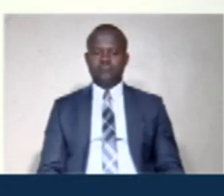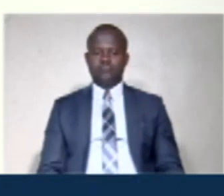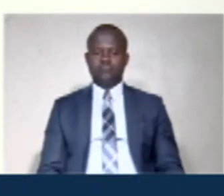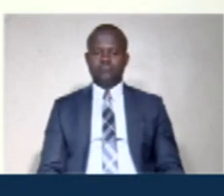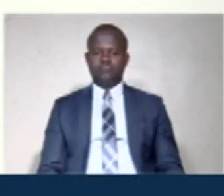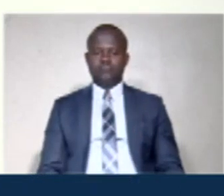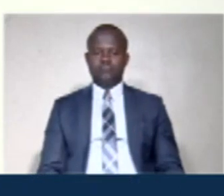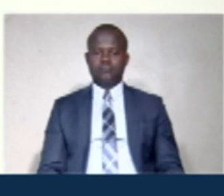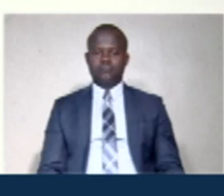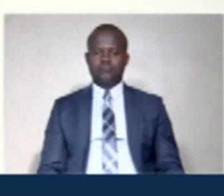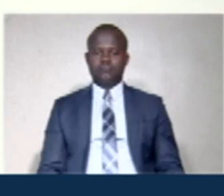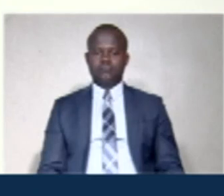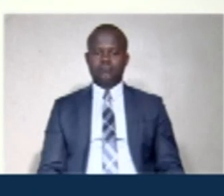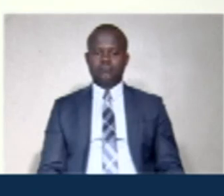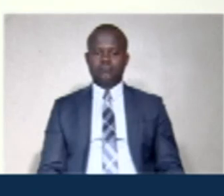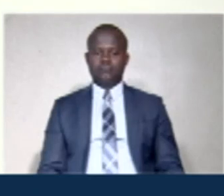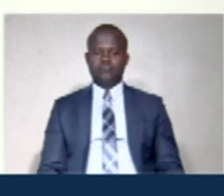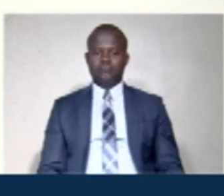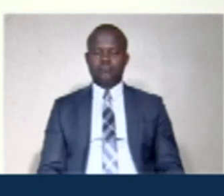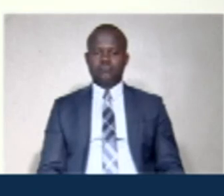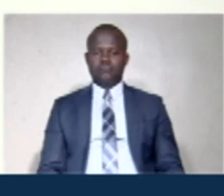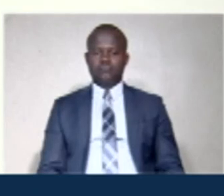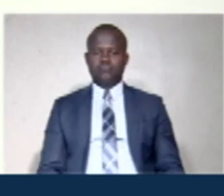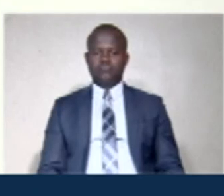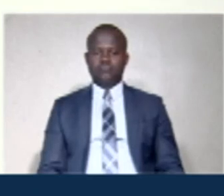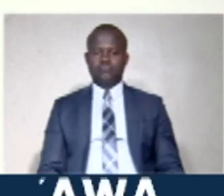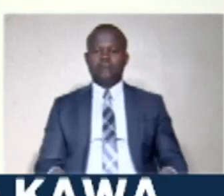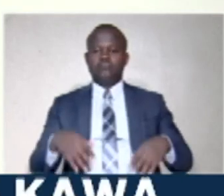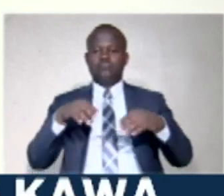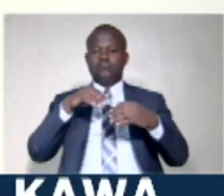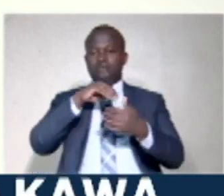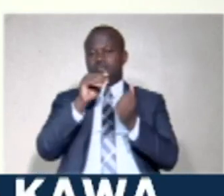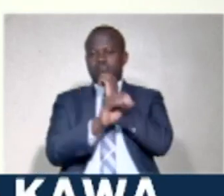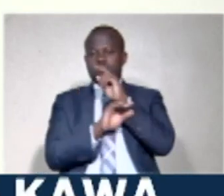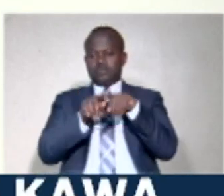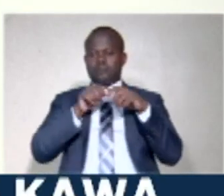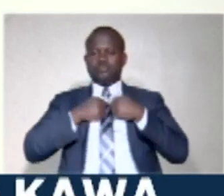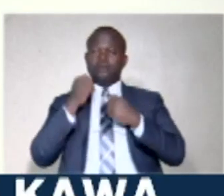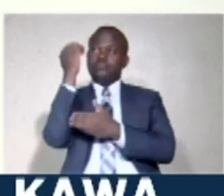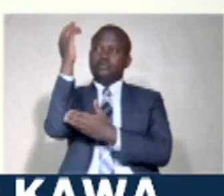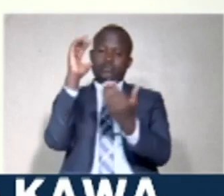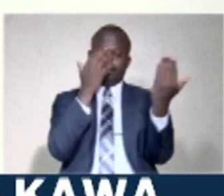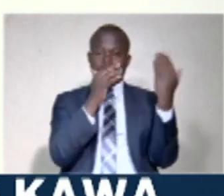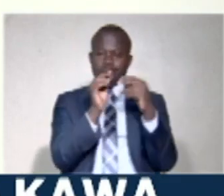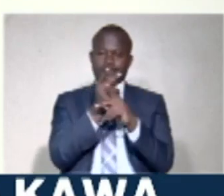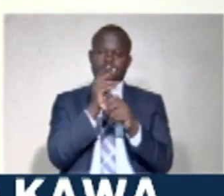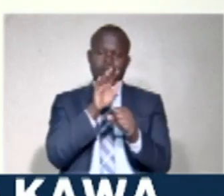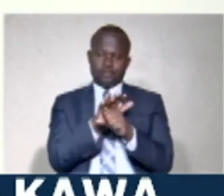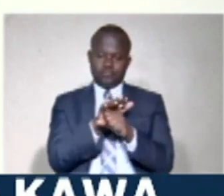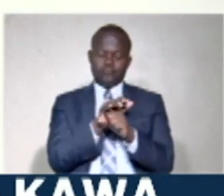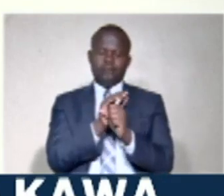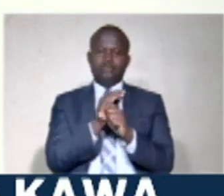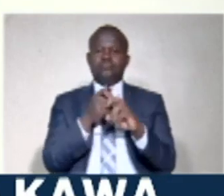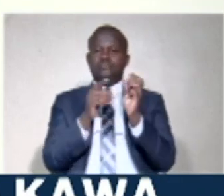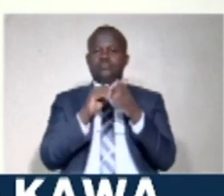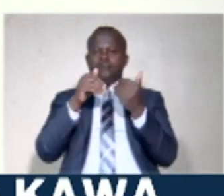an integral part of the landscape and the crop is a major ku bihugu nk'u Rwanda ibiti bya kawa biri mu byitabwaho imusozi